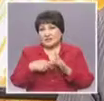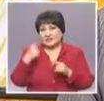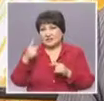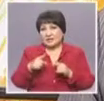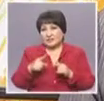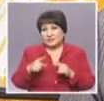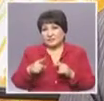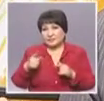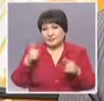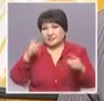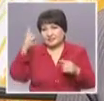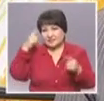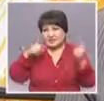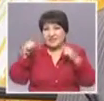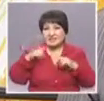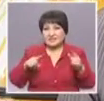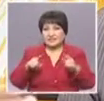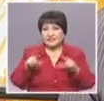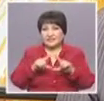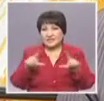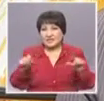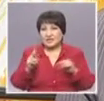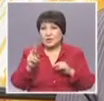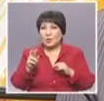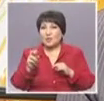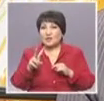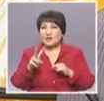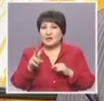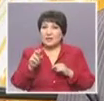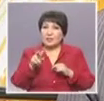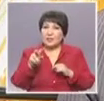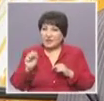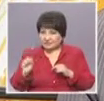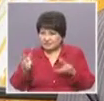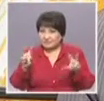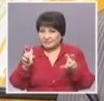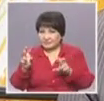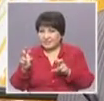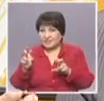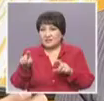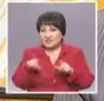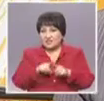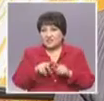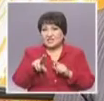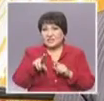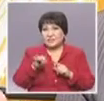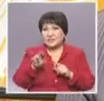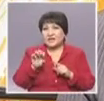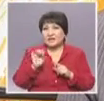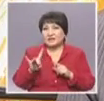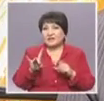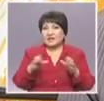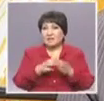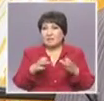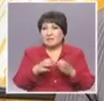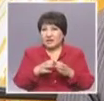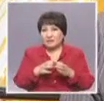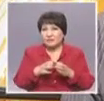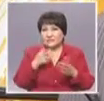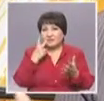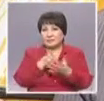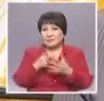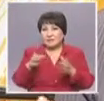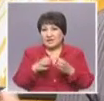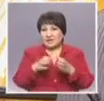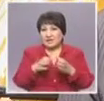Coca-Cola. Далее должна проведена быть пиар-компания по велотуру, еще один велопробег будет посвящен,